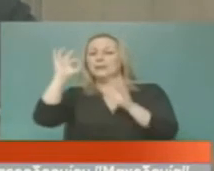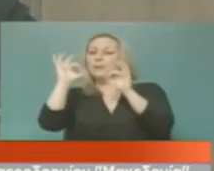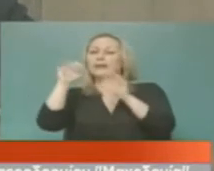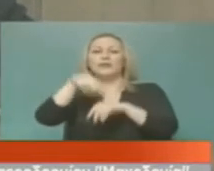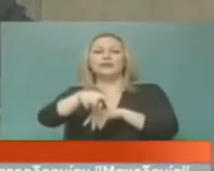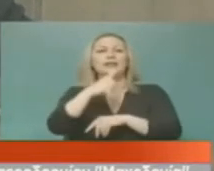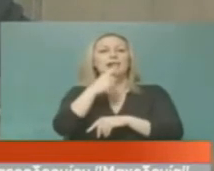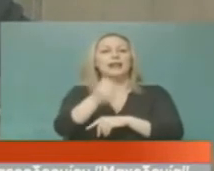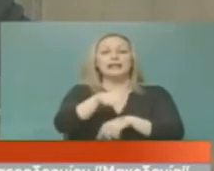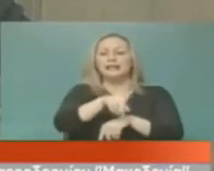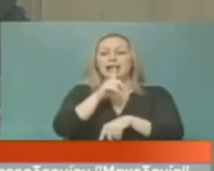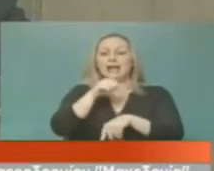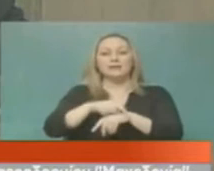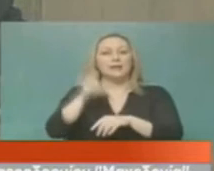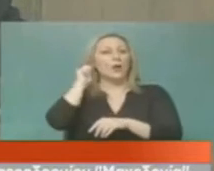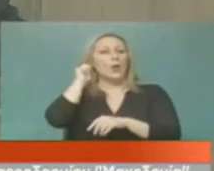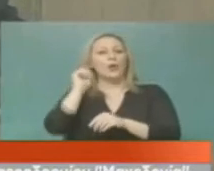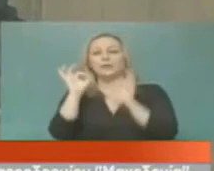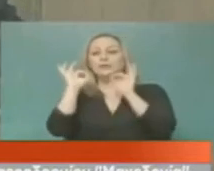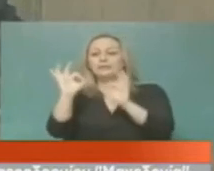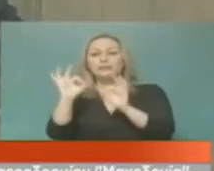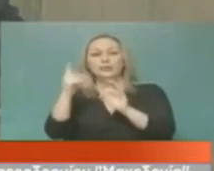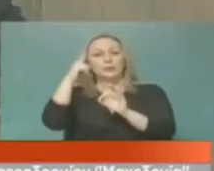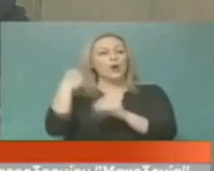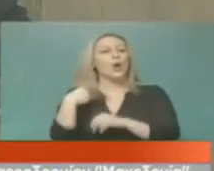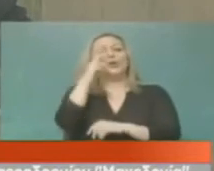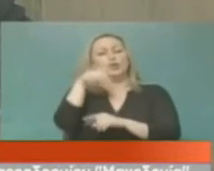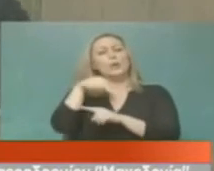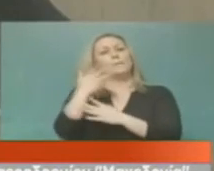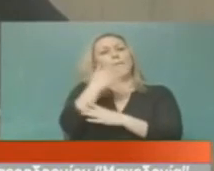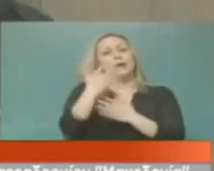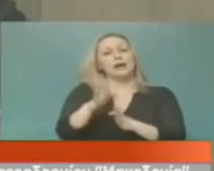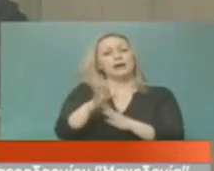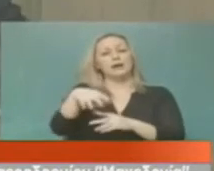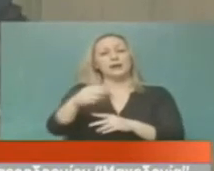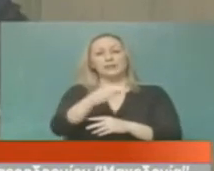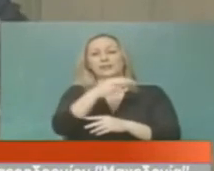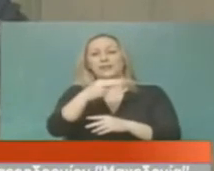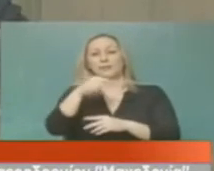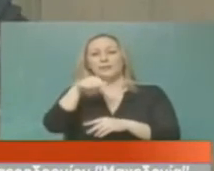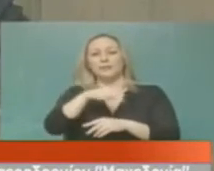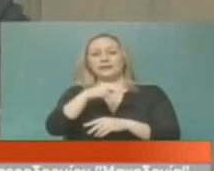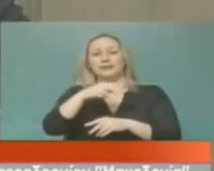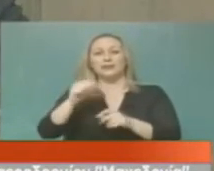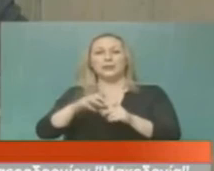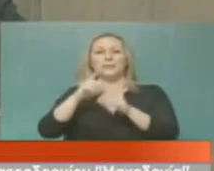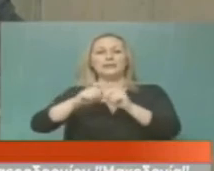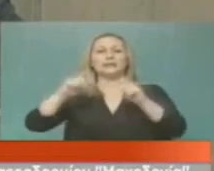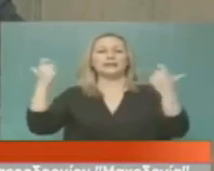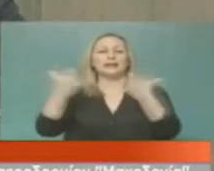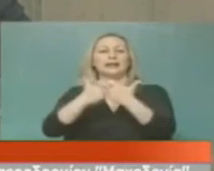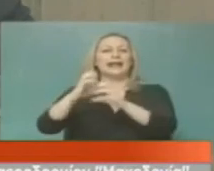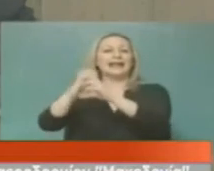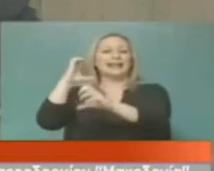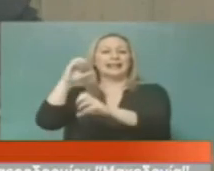Μακεδονία και ΚΤΕΛ Αυτό δεν θα πει να αλλάξουμε το αεροδρόμιο κύριε Δεν είναι Άρα, μισό λεπτό Είπατε πρέπει να δούμε